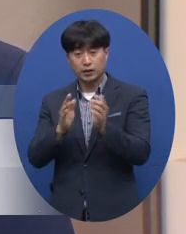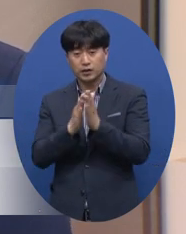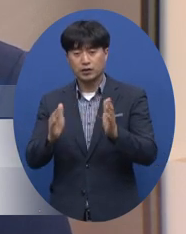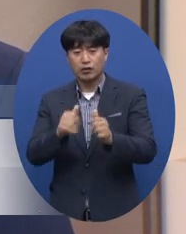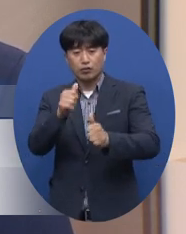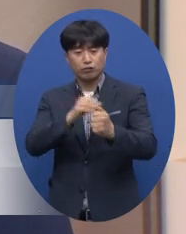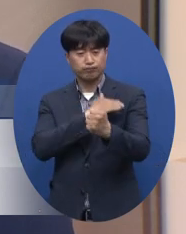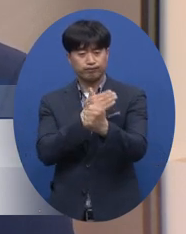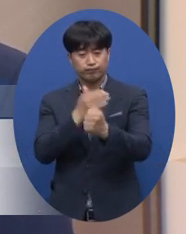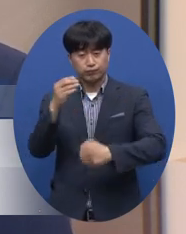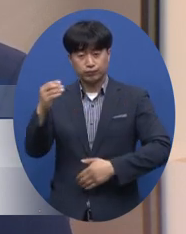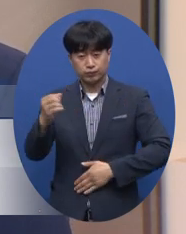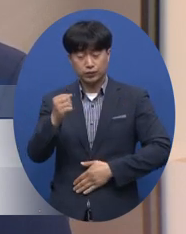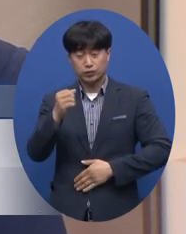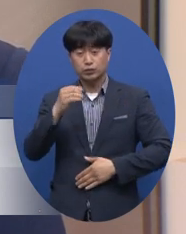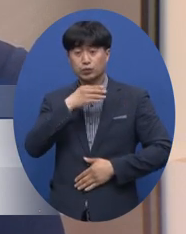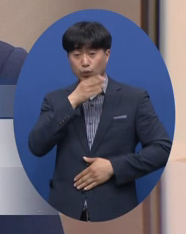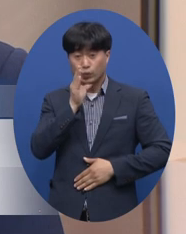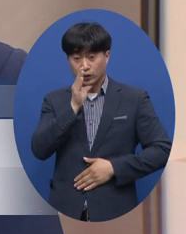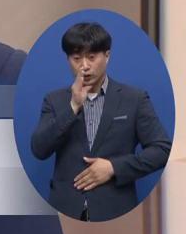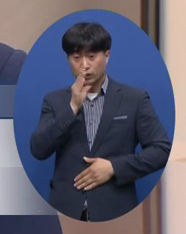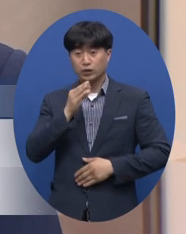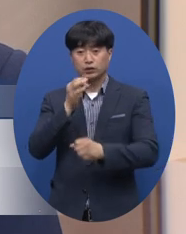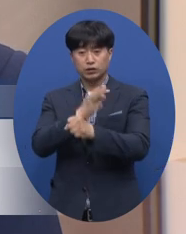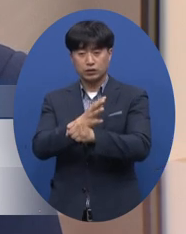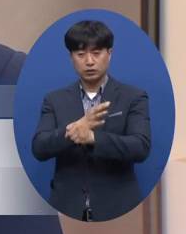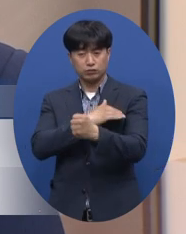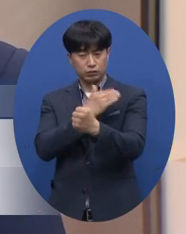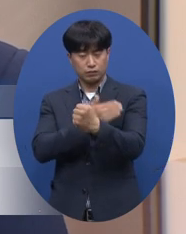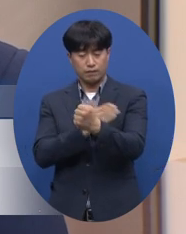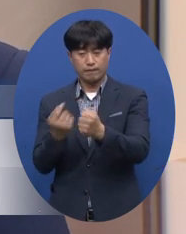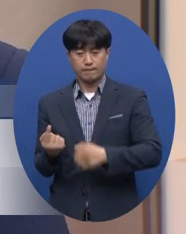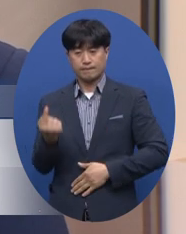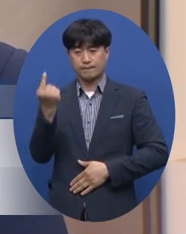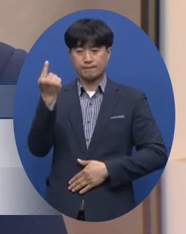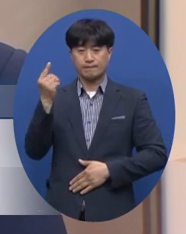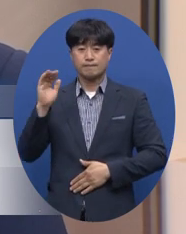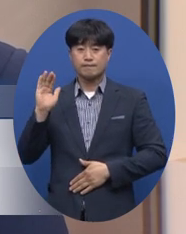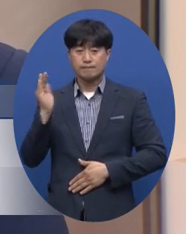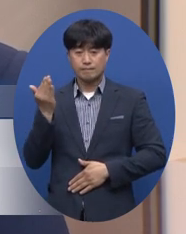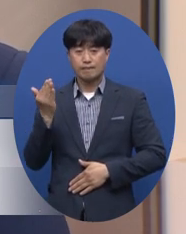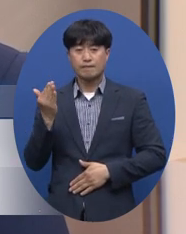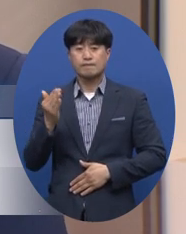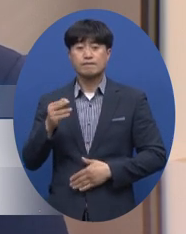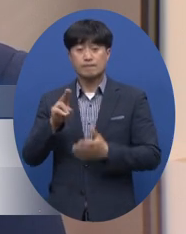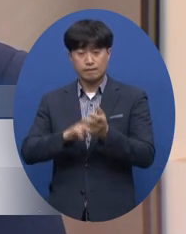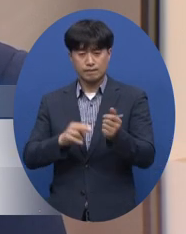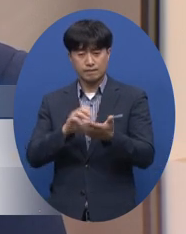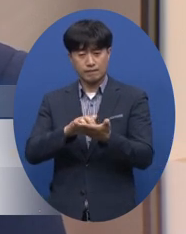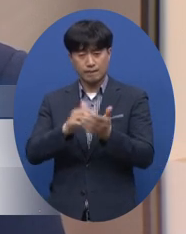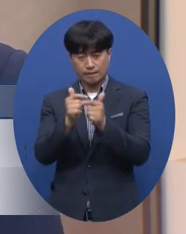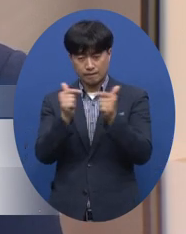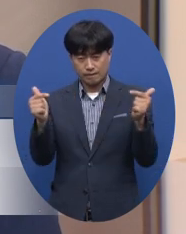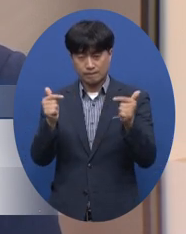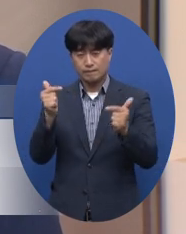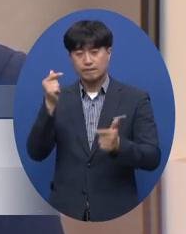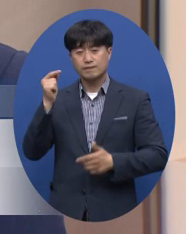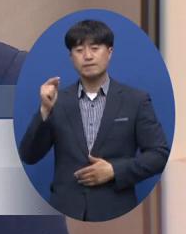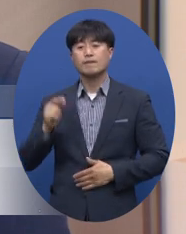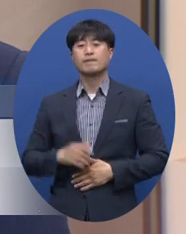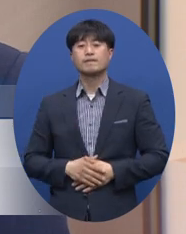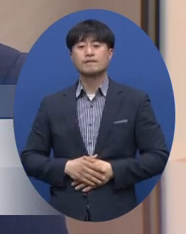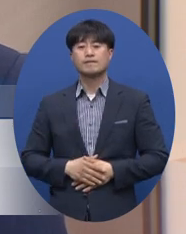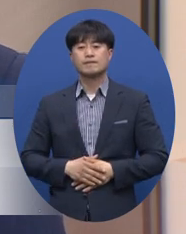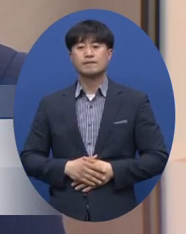했었는데 오프라인 판매 하면서 경제력이 있는 어르신들에 그 구매력이 상승이 돼서 판매량이 급증한 걸로